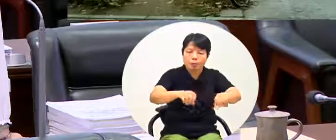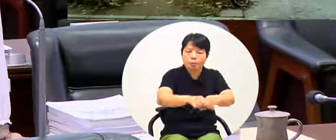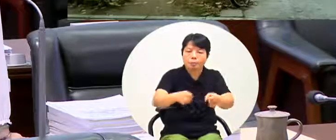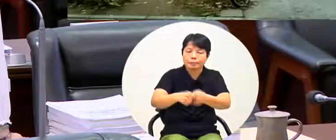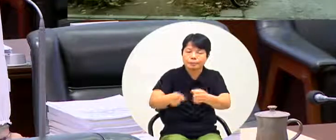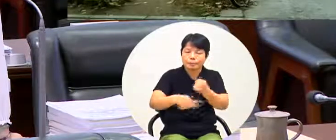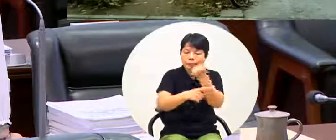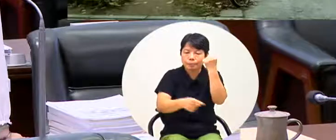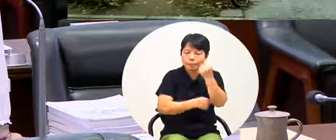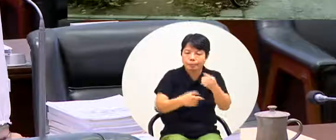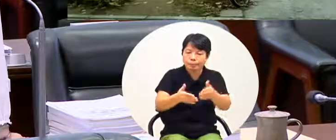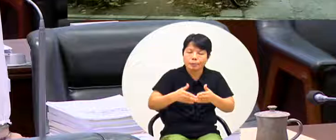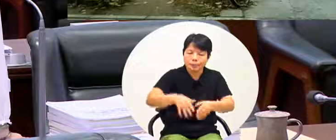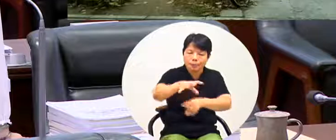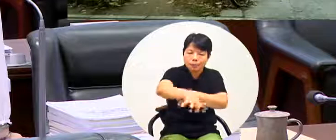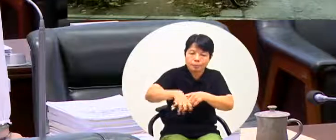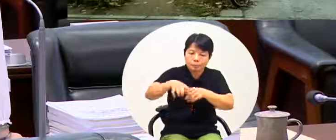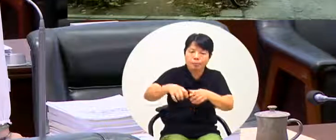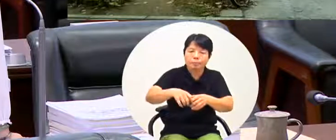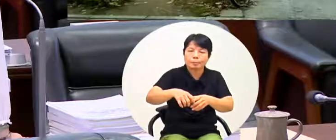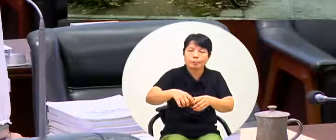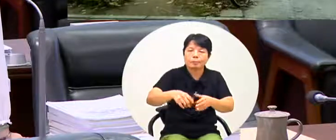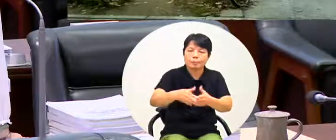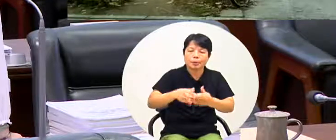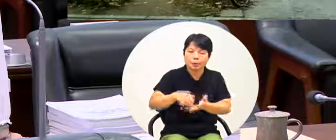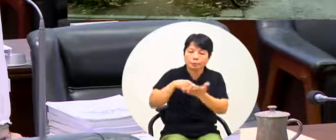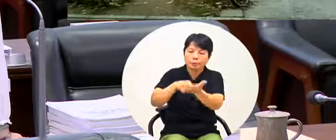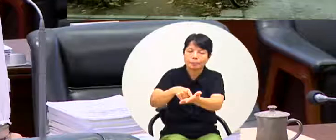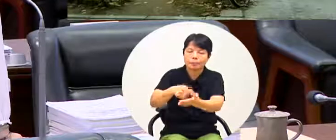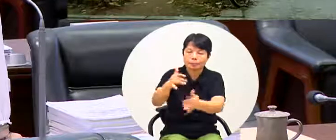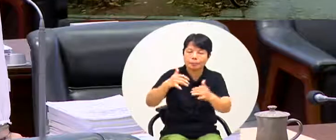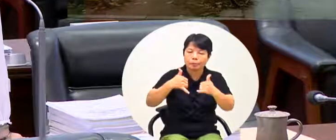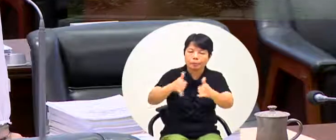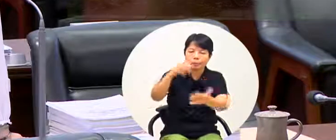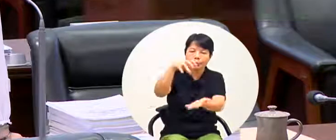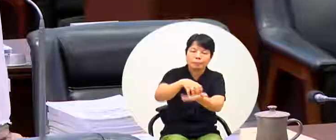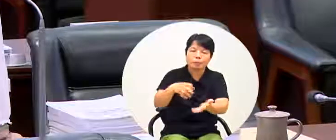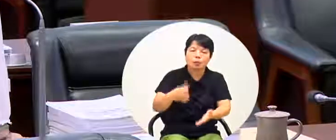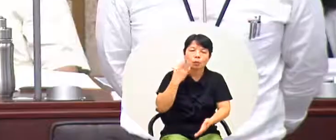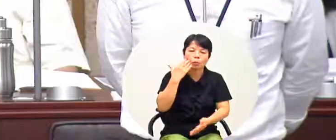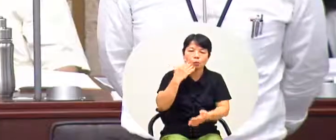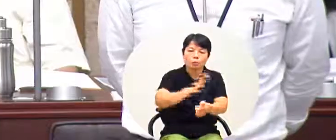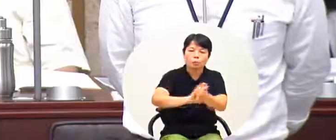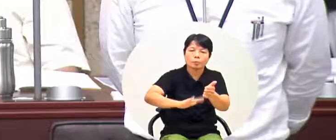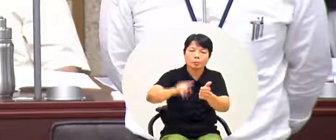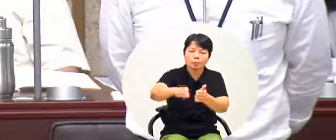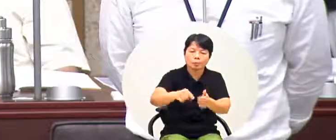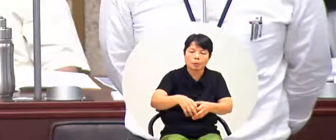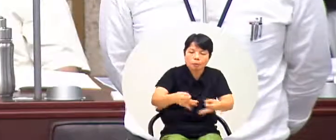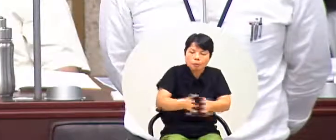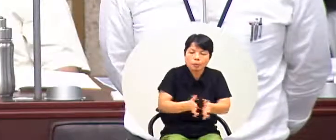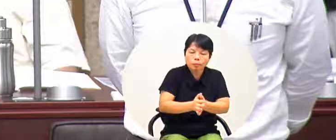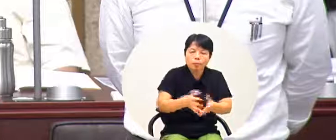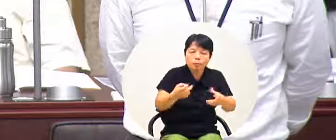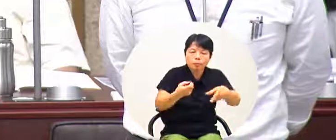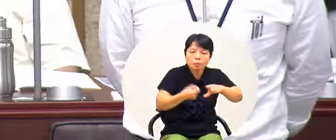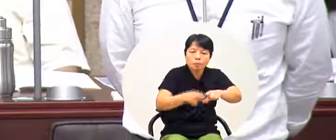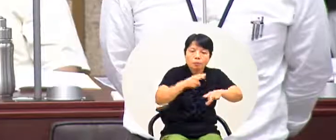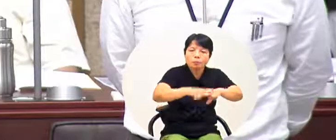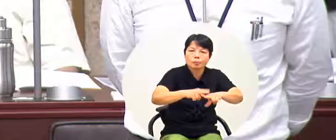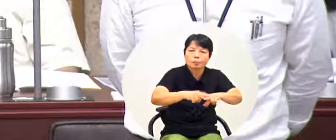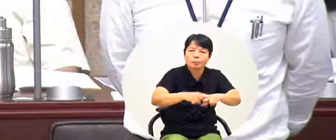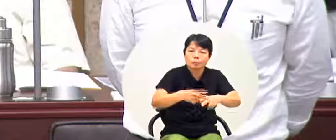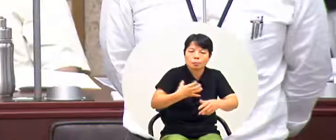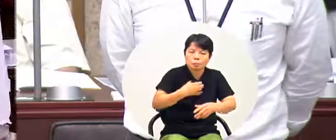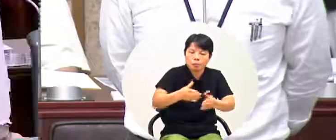是需要申请路证，但是如果涉及到紧急公共危险的话，可以用抢修的方式，先